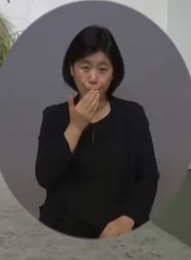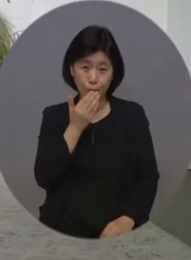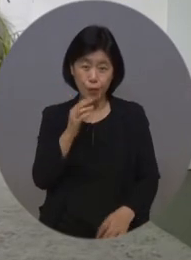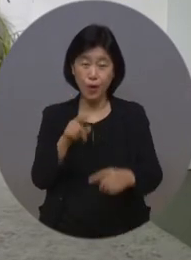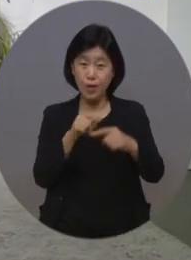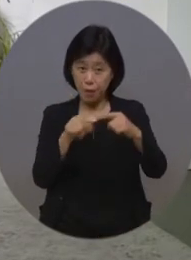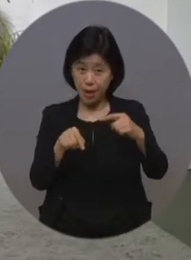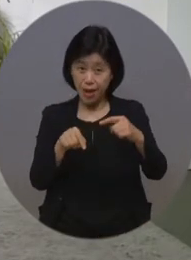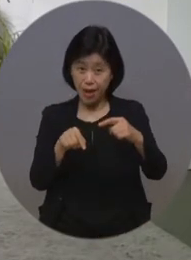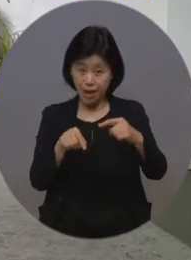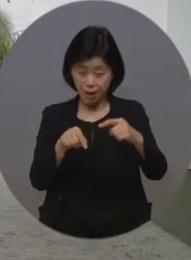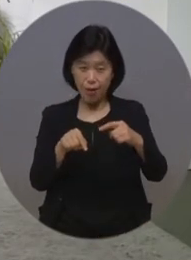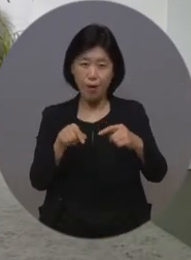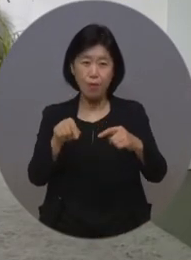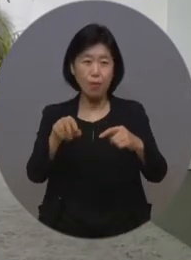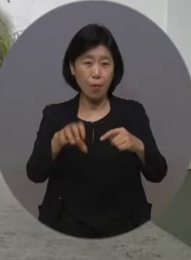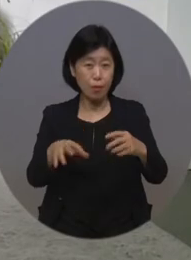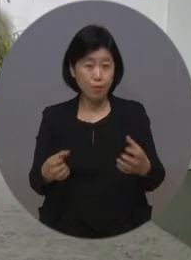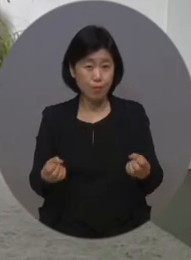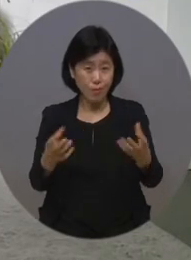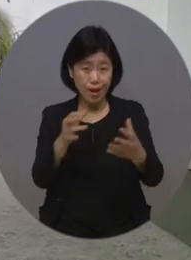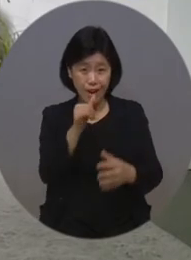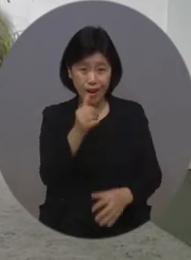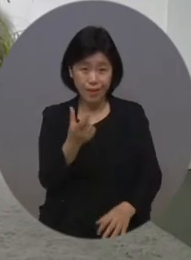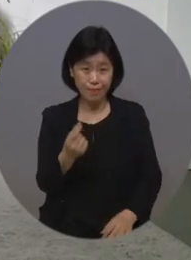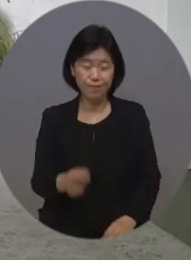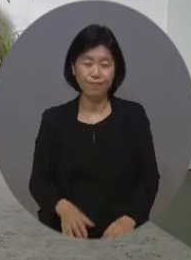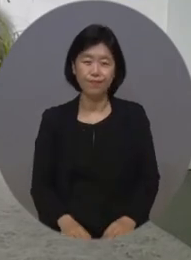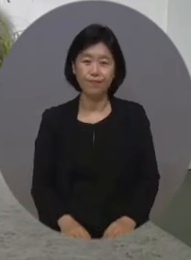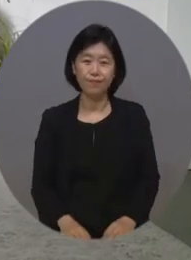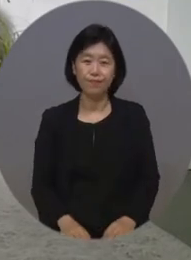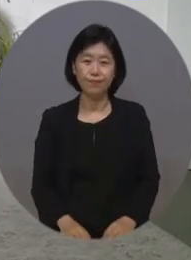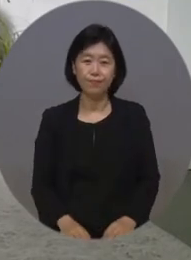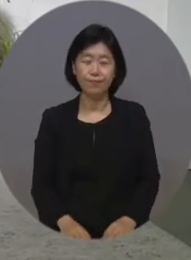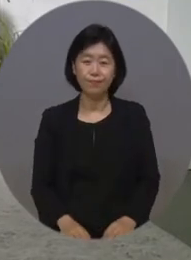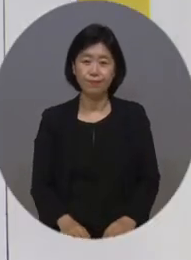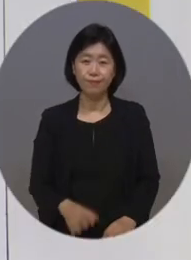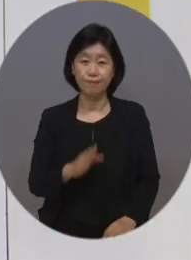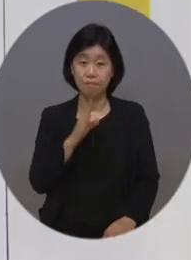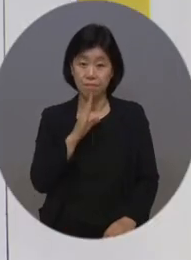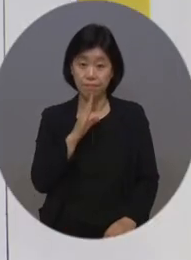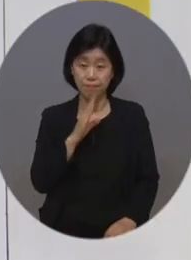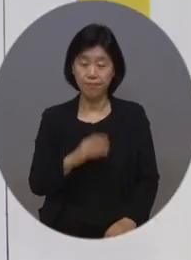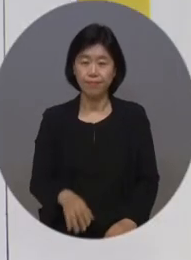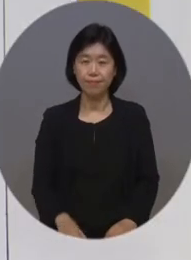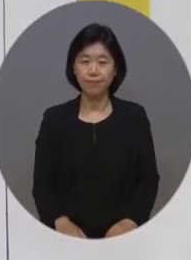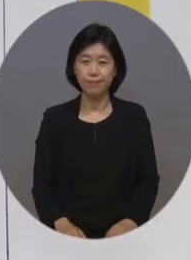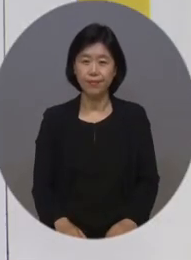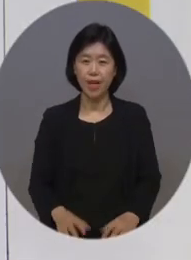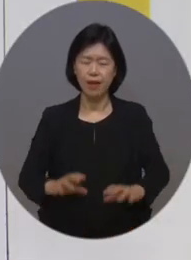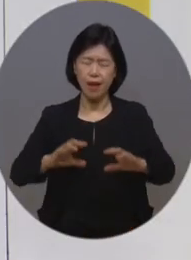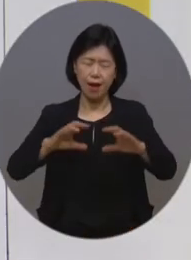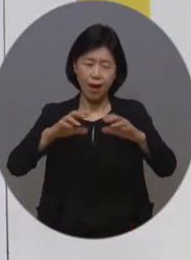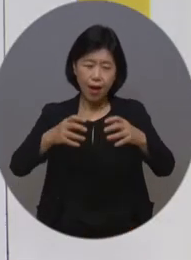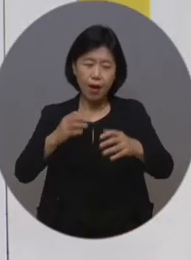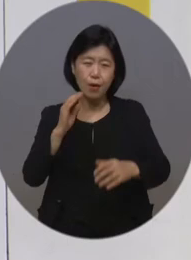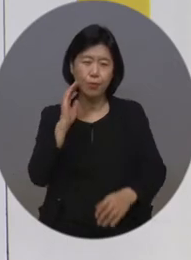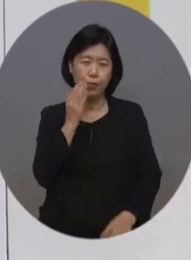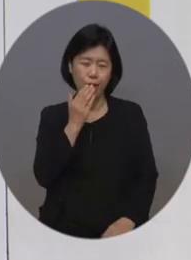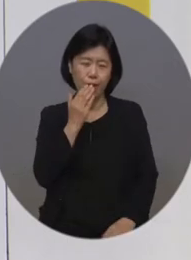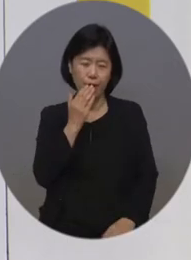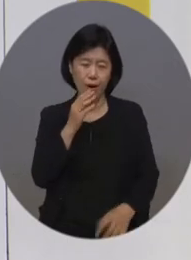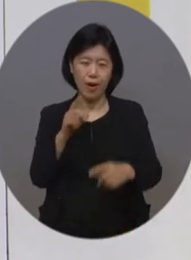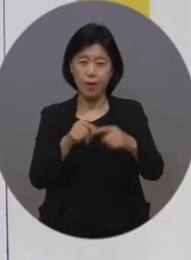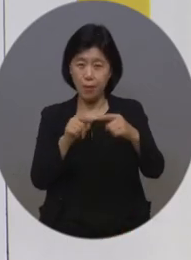기대가 됩니다 그래서 우리 제주 농아인 그 집에서도 세계 농아인 대회를 유치 하니까 그게 얼마나